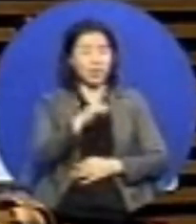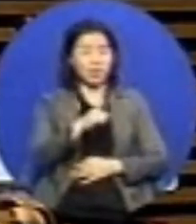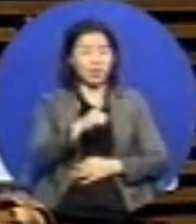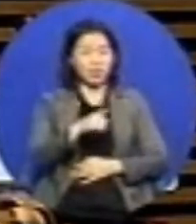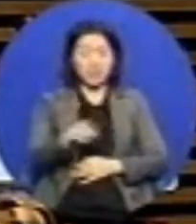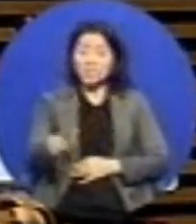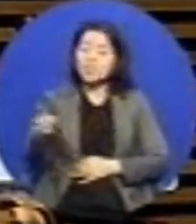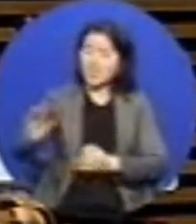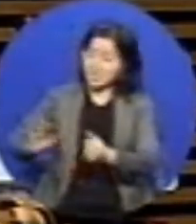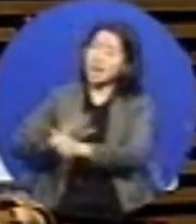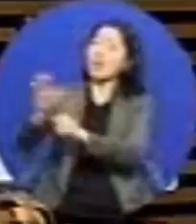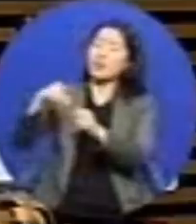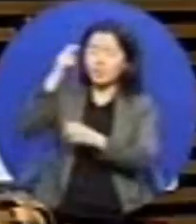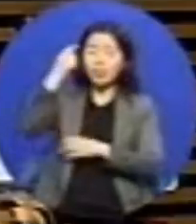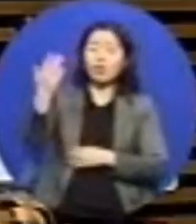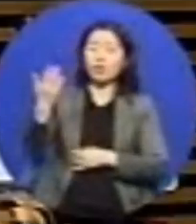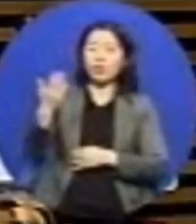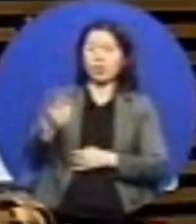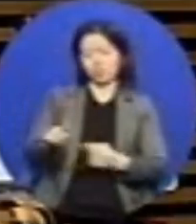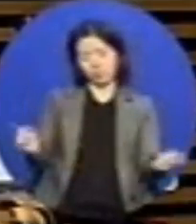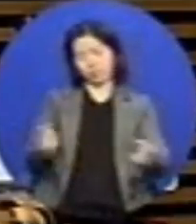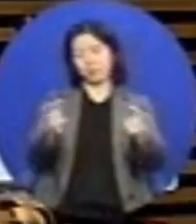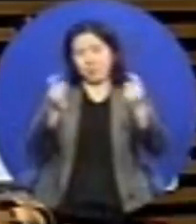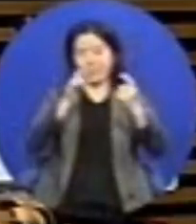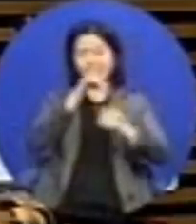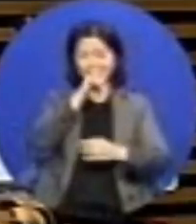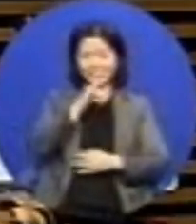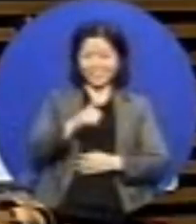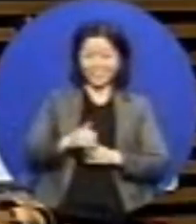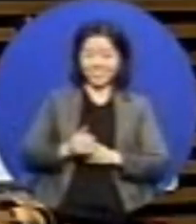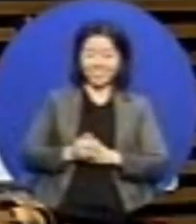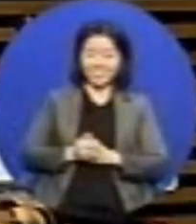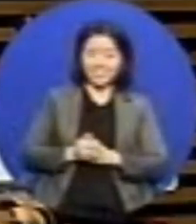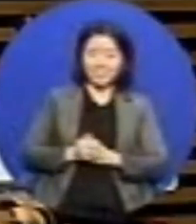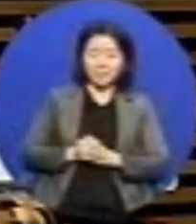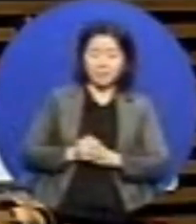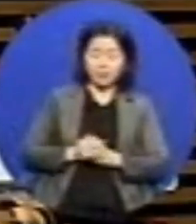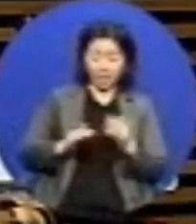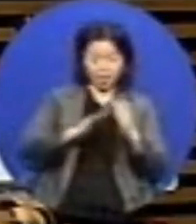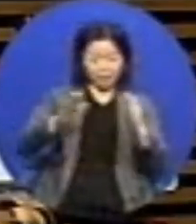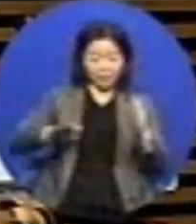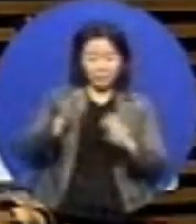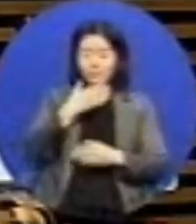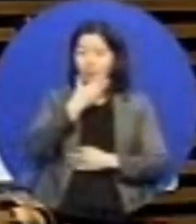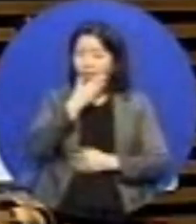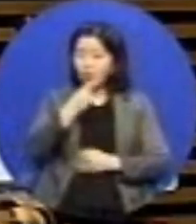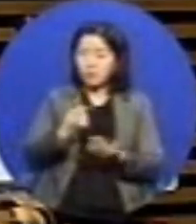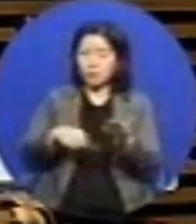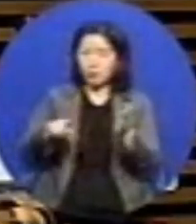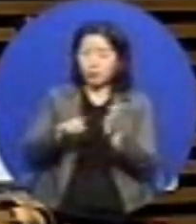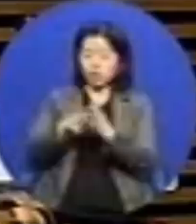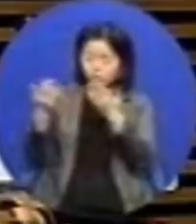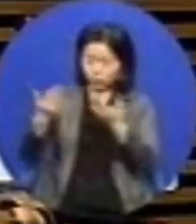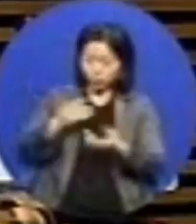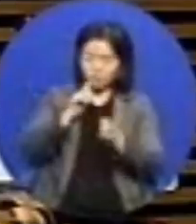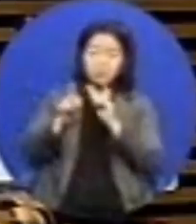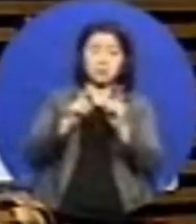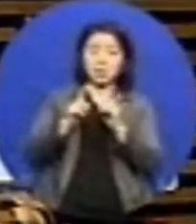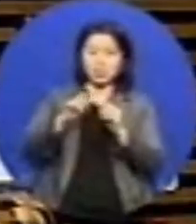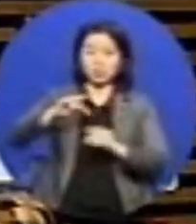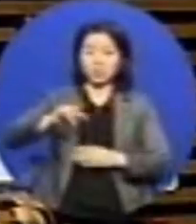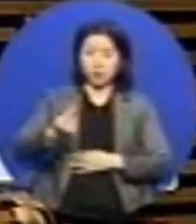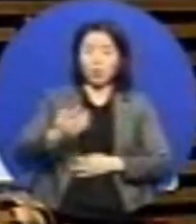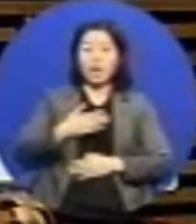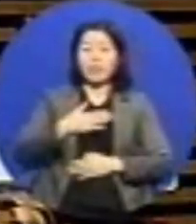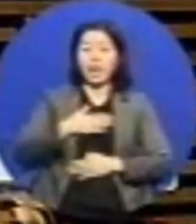이게 사랑이에요 이렇게 싸운 에요 일단 가정의 행복을 외산 안주인이 말씀 조차도 내가 죽지